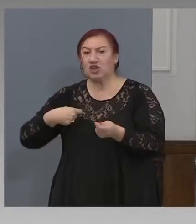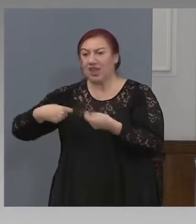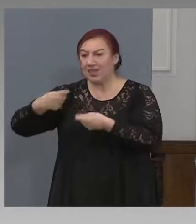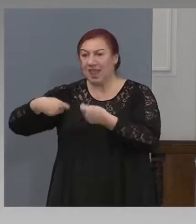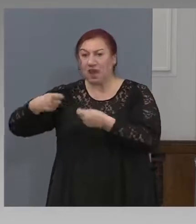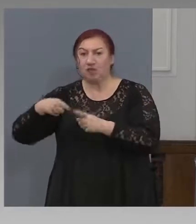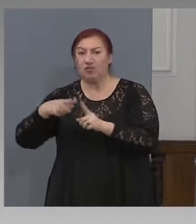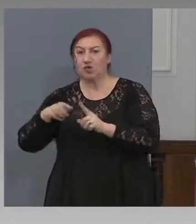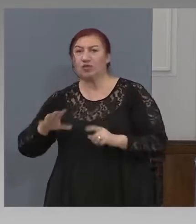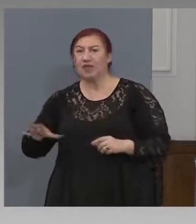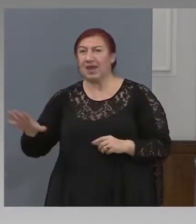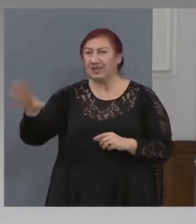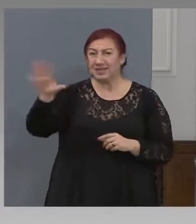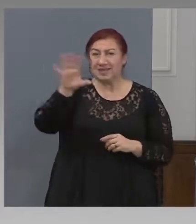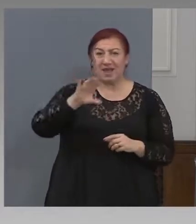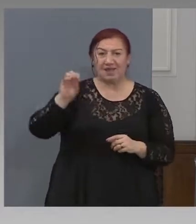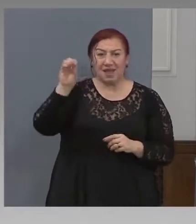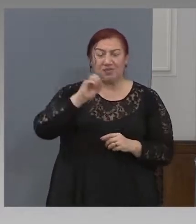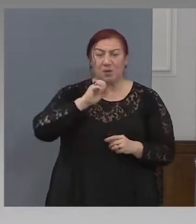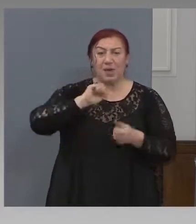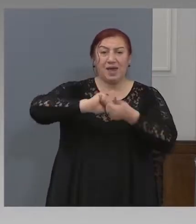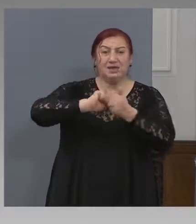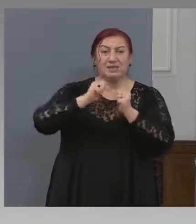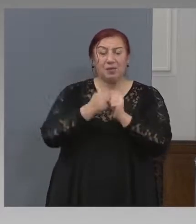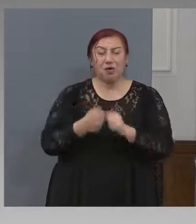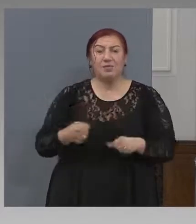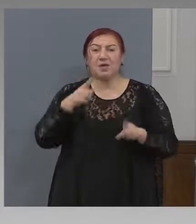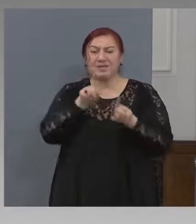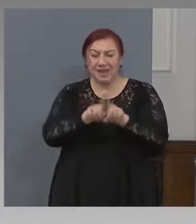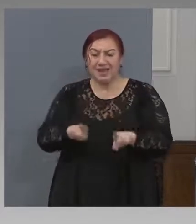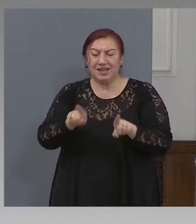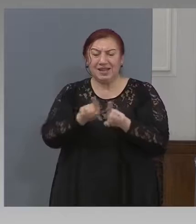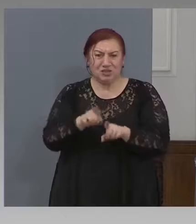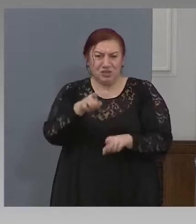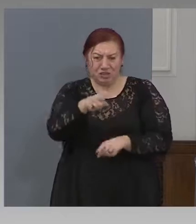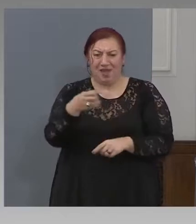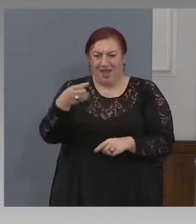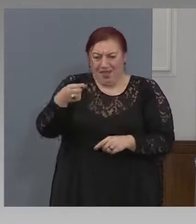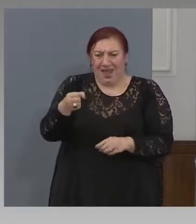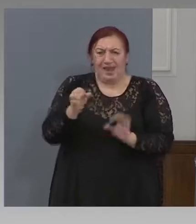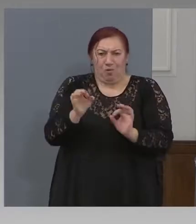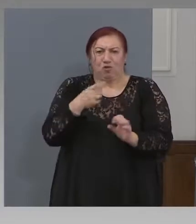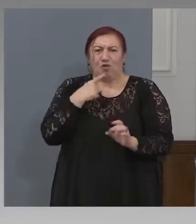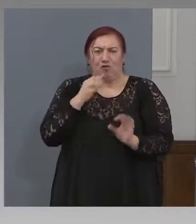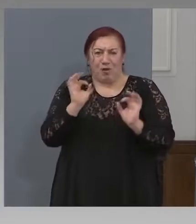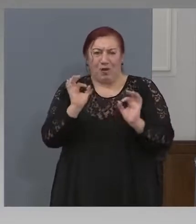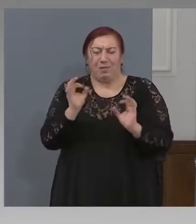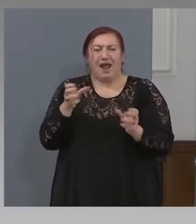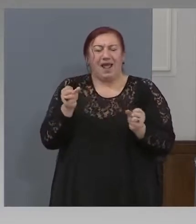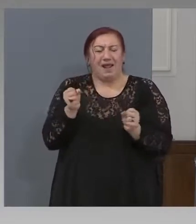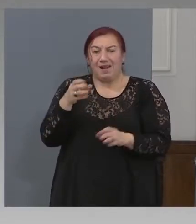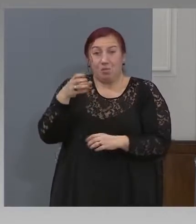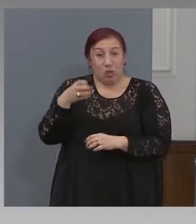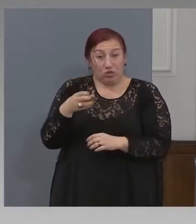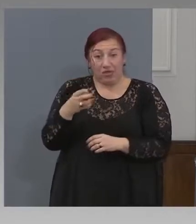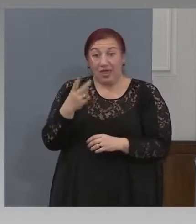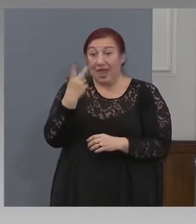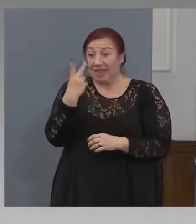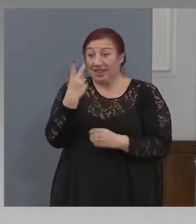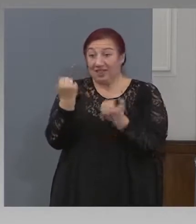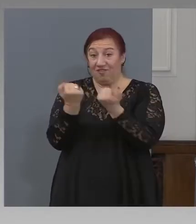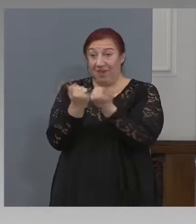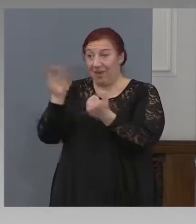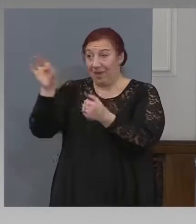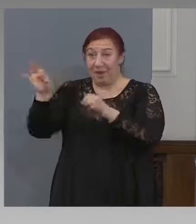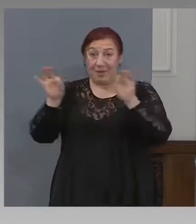цяла Европа се борим за един и същи лимон в случая, от две места, от които в момента